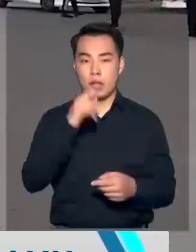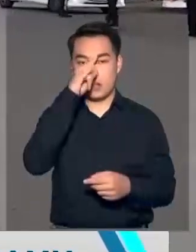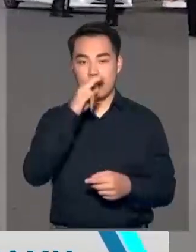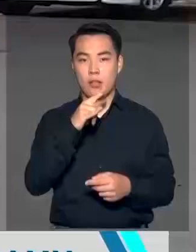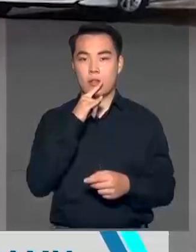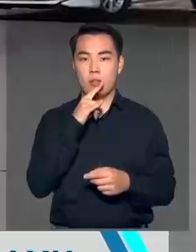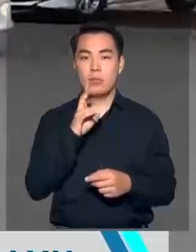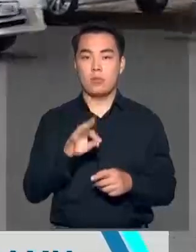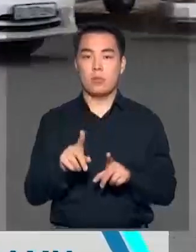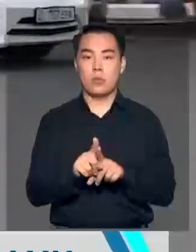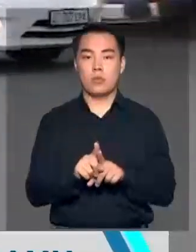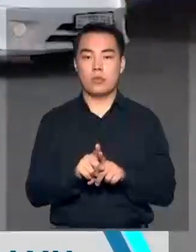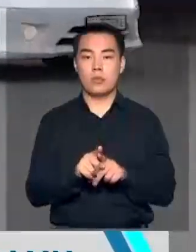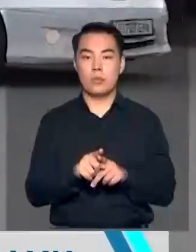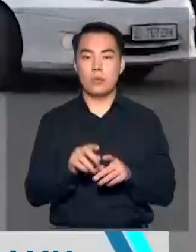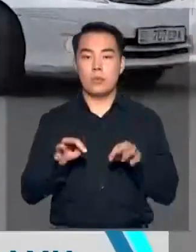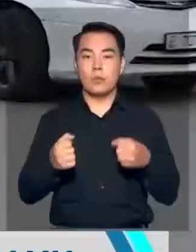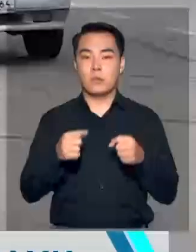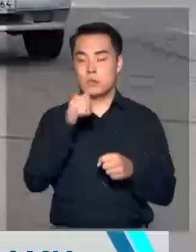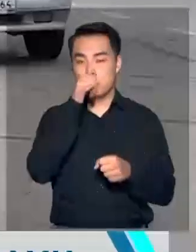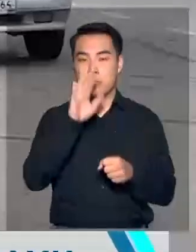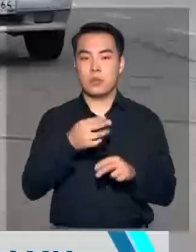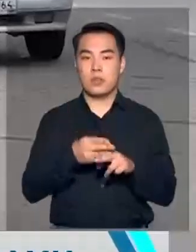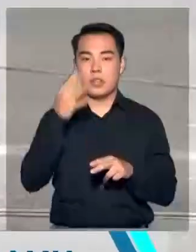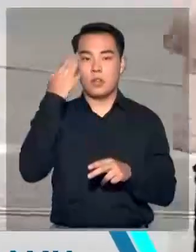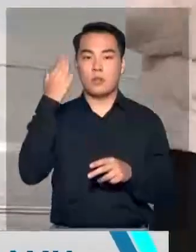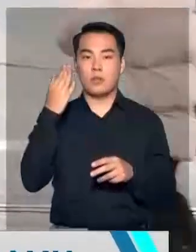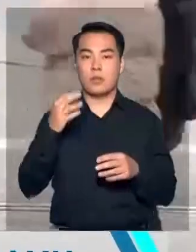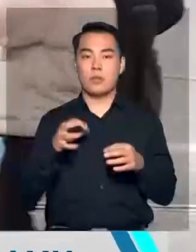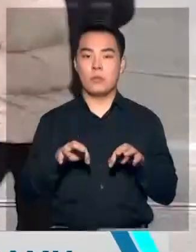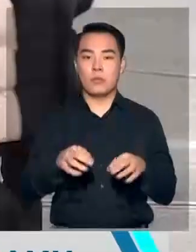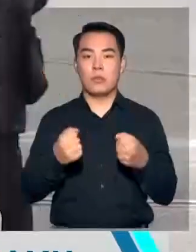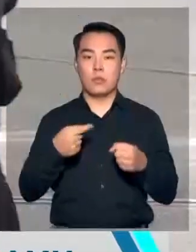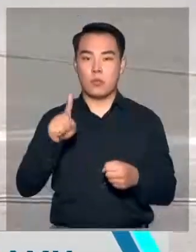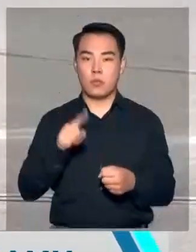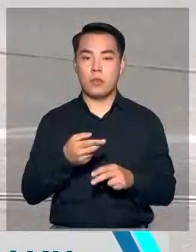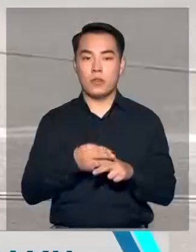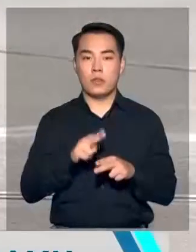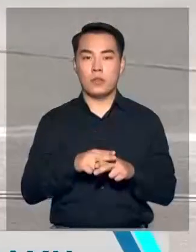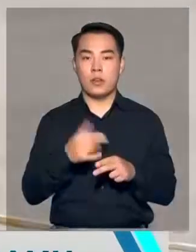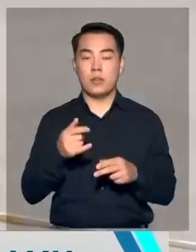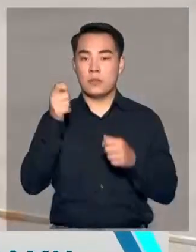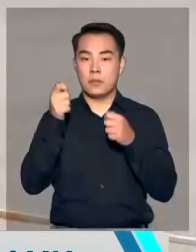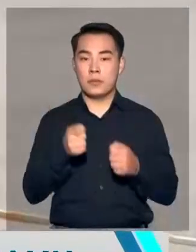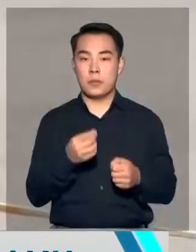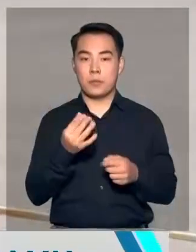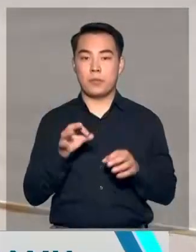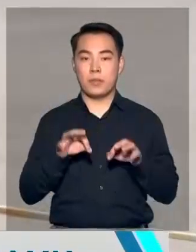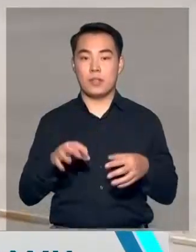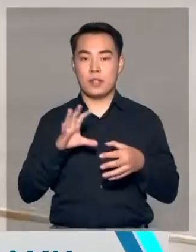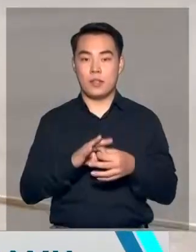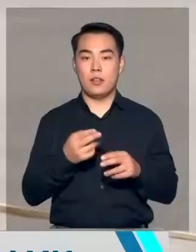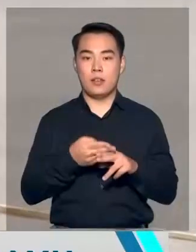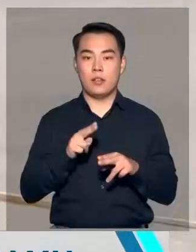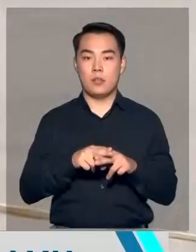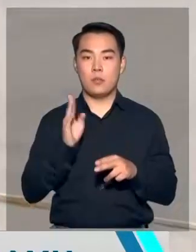Однако ездить до сих пор не может из-за иностранных номеров. После новости о снижении цен на регистрацию Дина с нетерпением ждет, когда